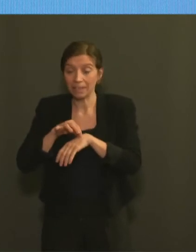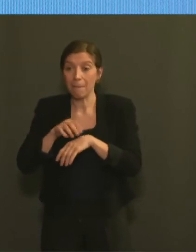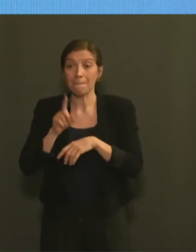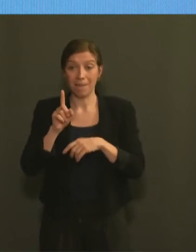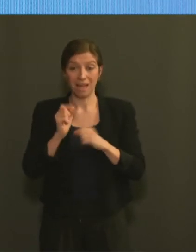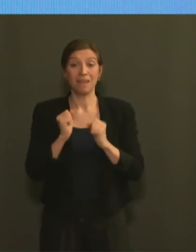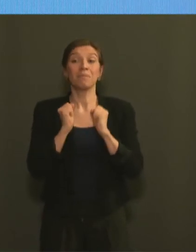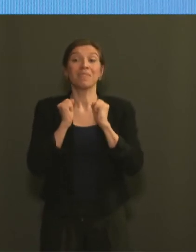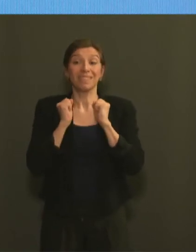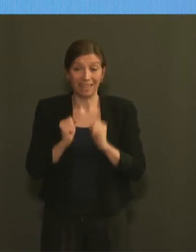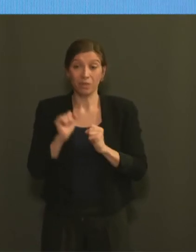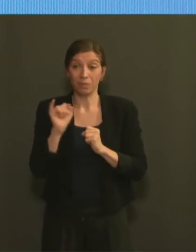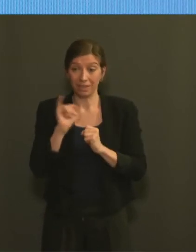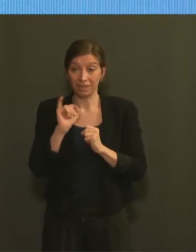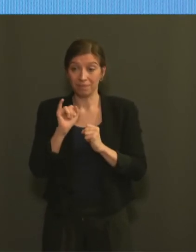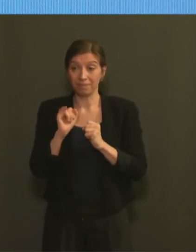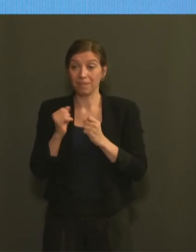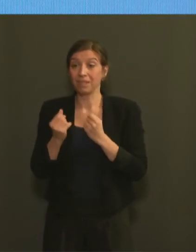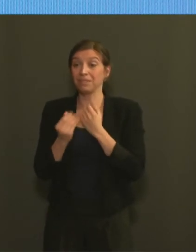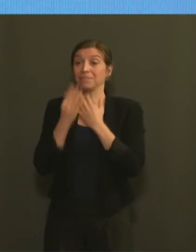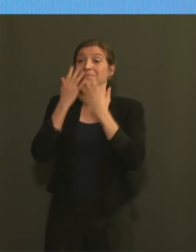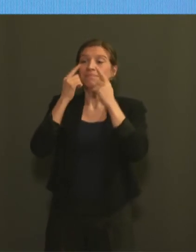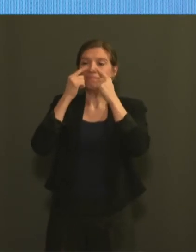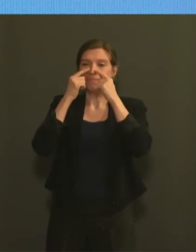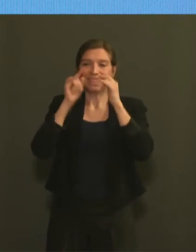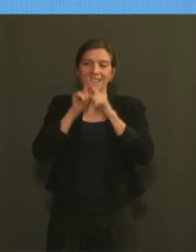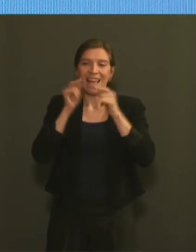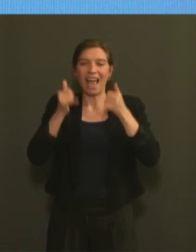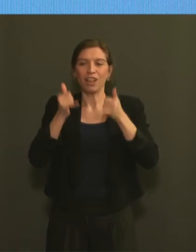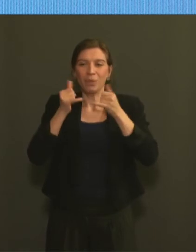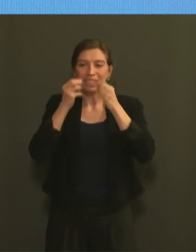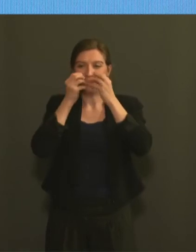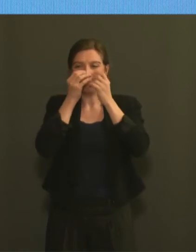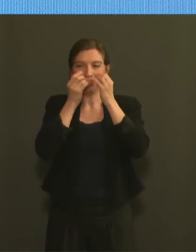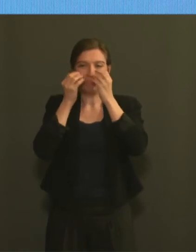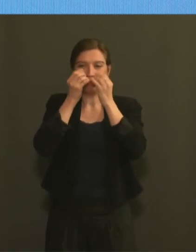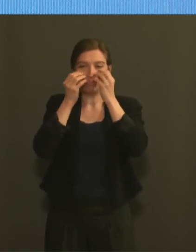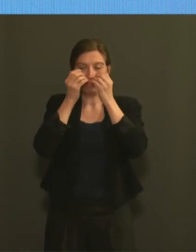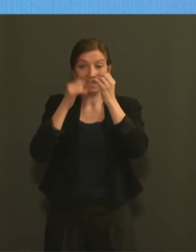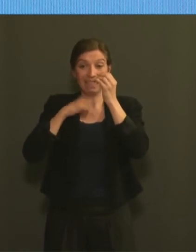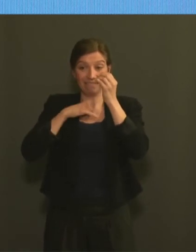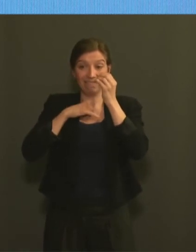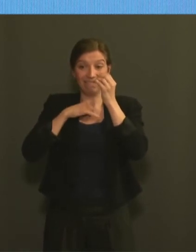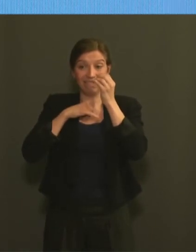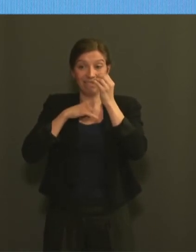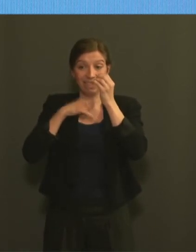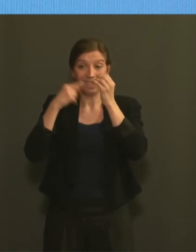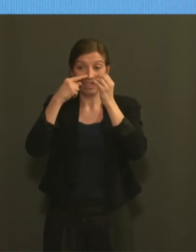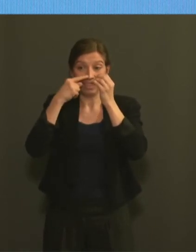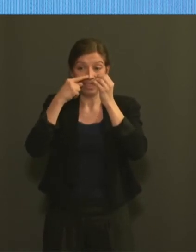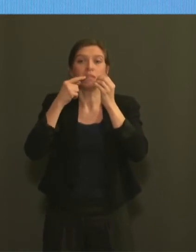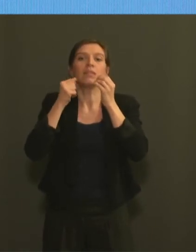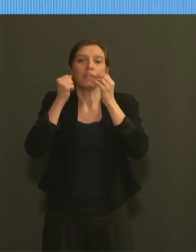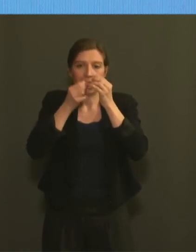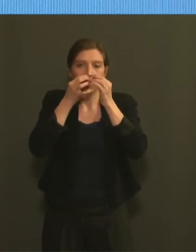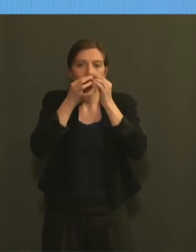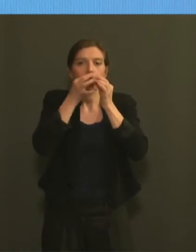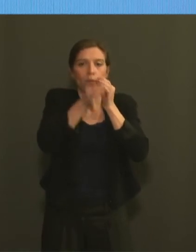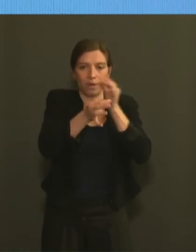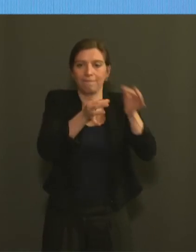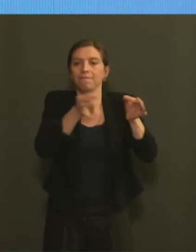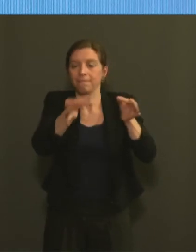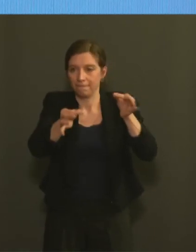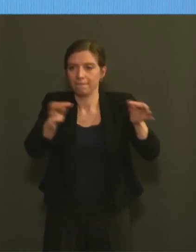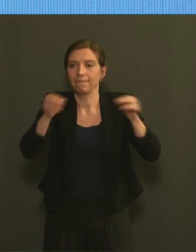drague dans notre fille lui c'est au coach ton ferme et mesquine au quatri skateboard impasse nains qu'elle a dardé